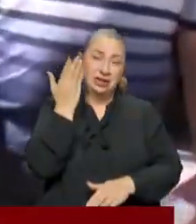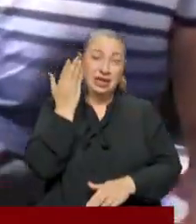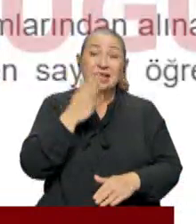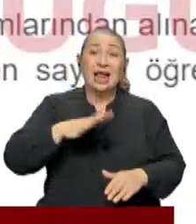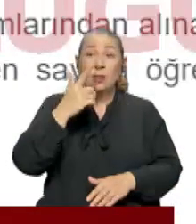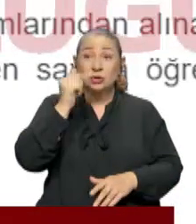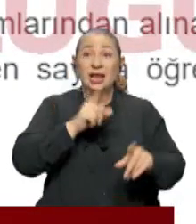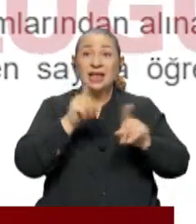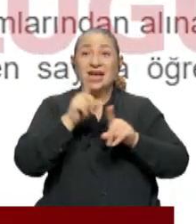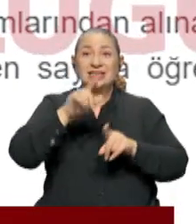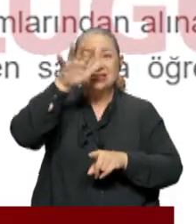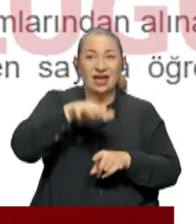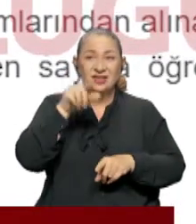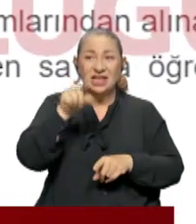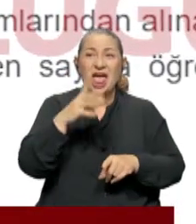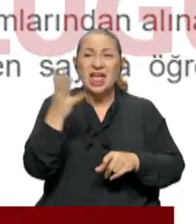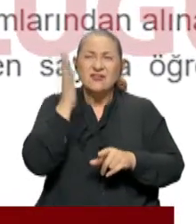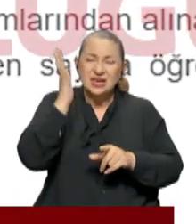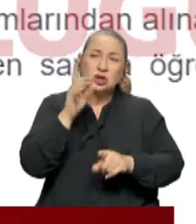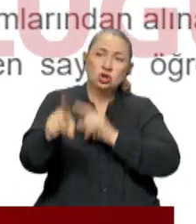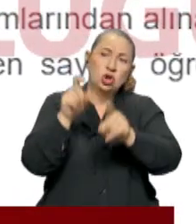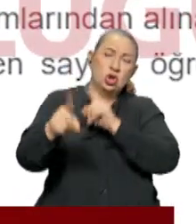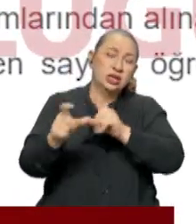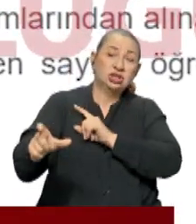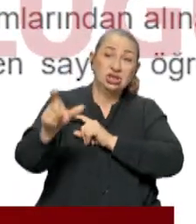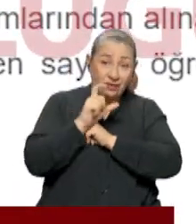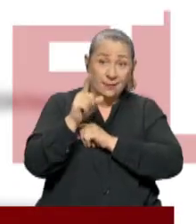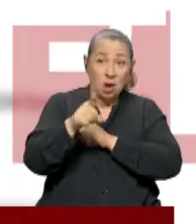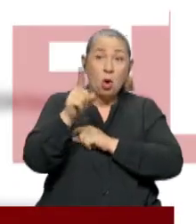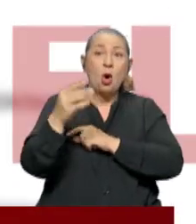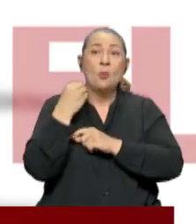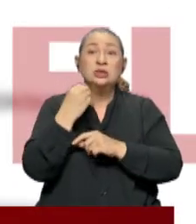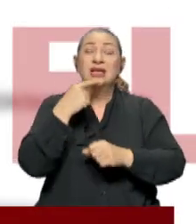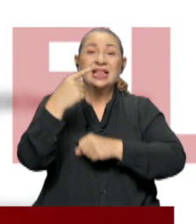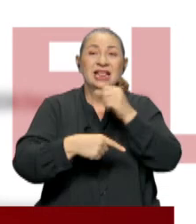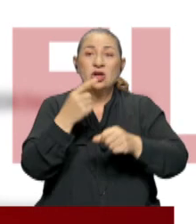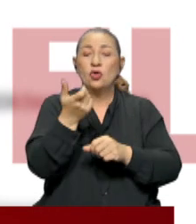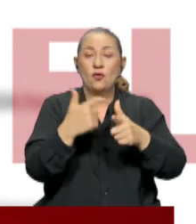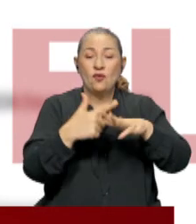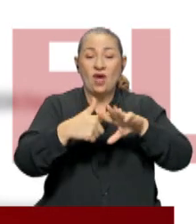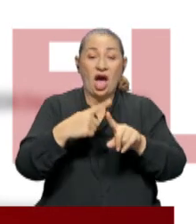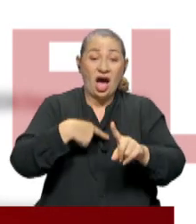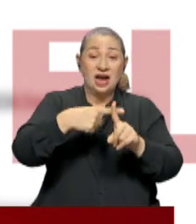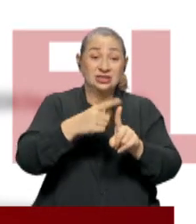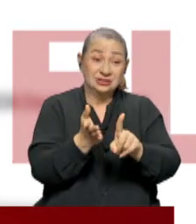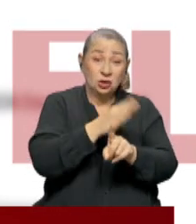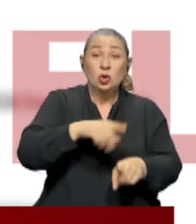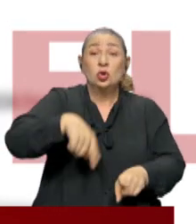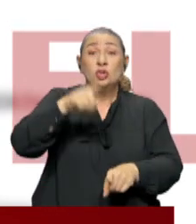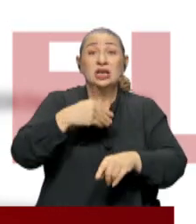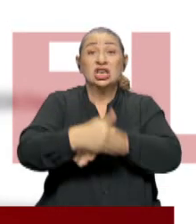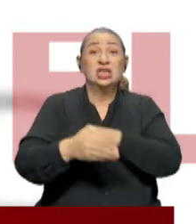Genel Müdürlüğü internetteki sayfasında en sık sorulan sorulara cevabın da o borca yıllık TÜFE artışının eklenmesi bir yana